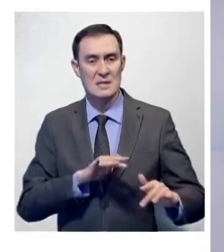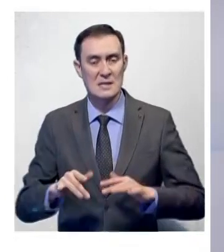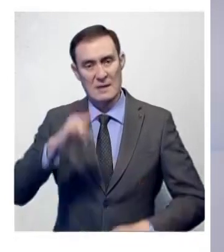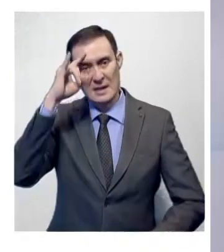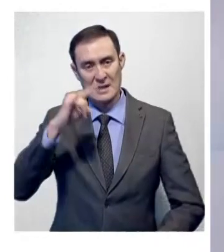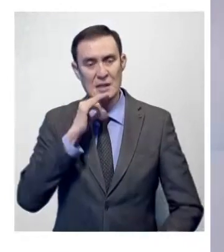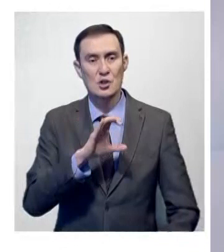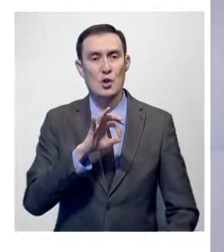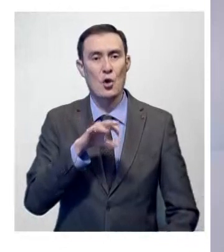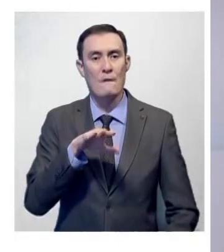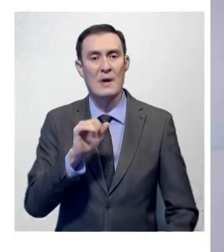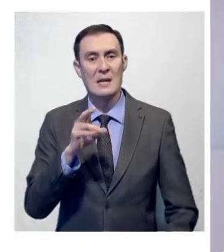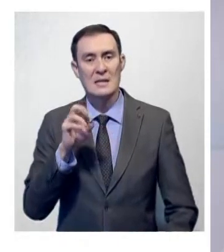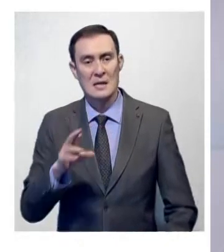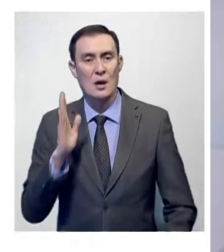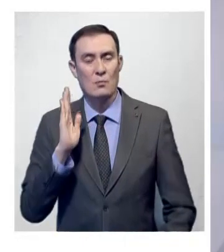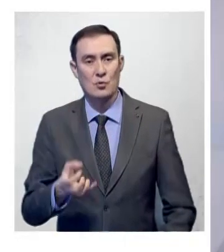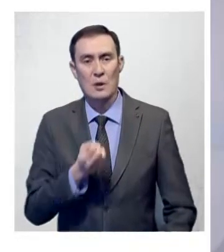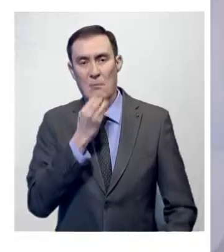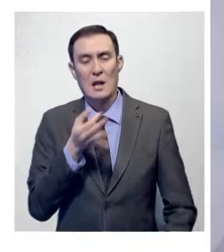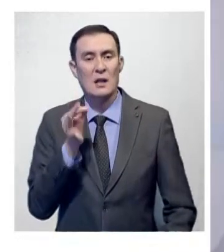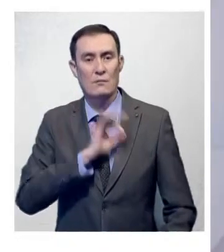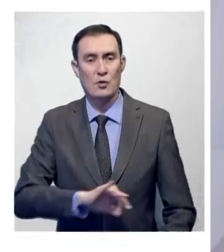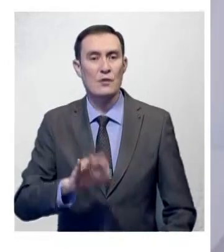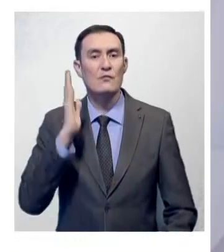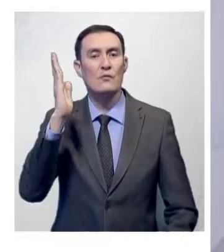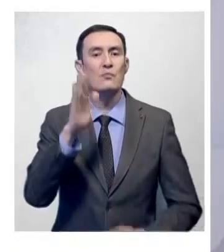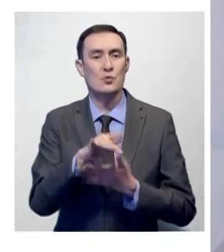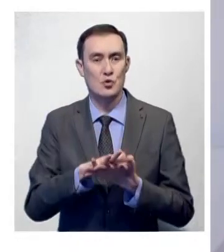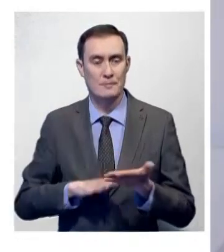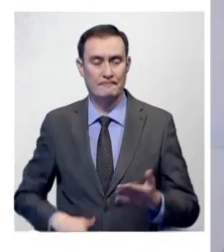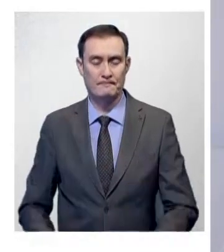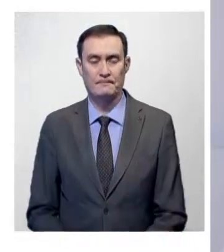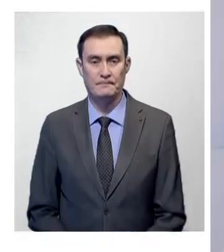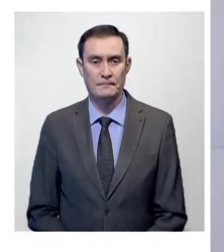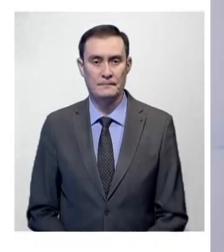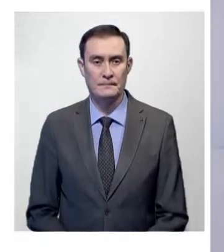будут, сотрудничество между Казахстаном и Словакией будет плодотворным и в будущем.